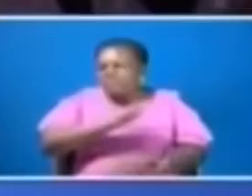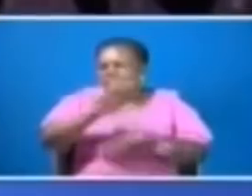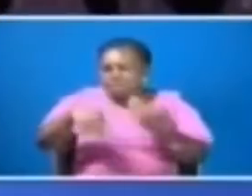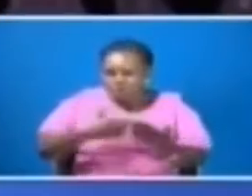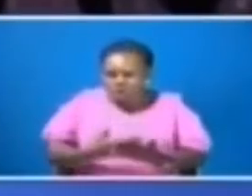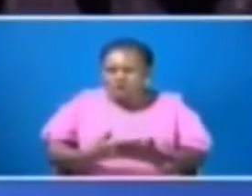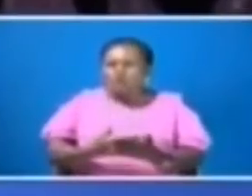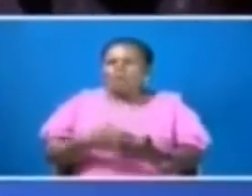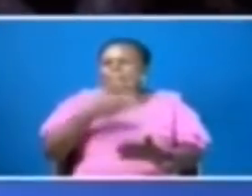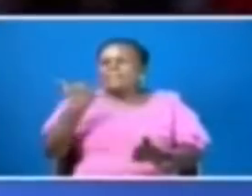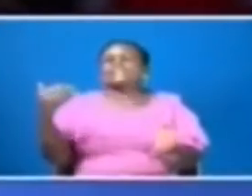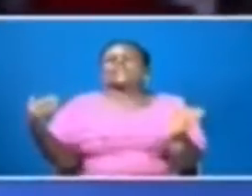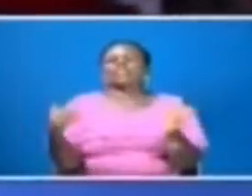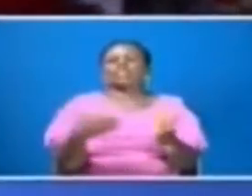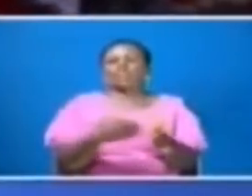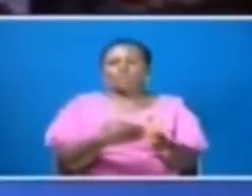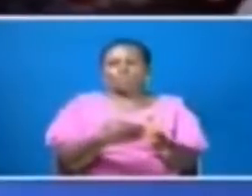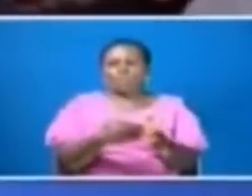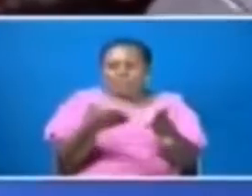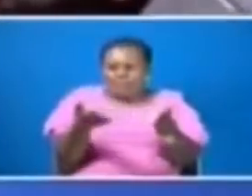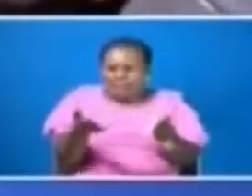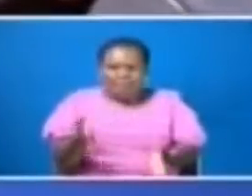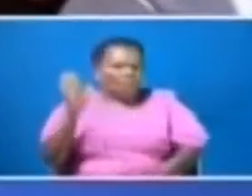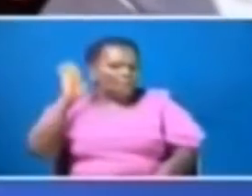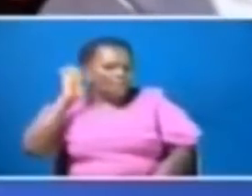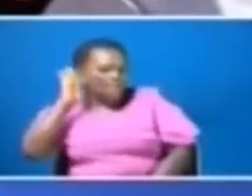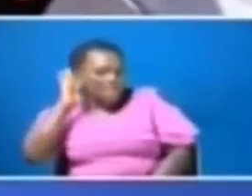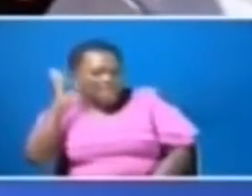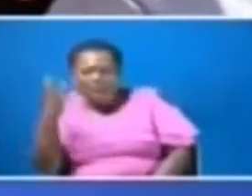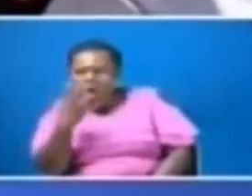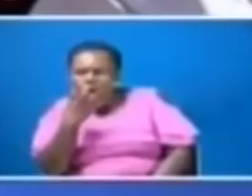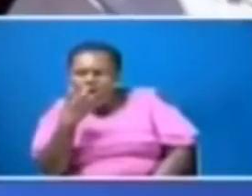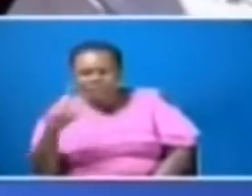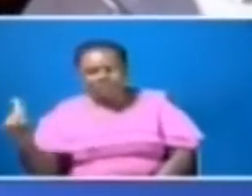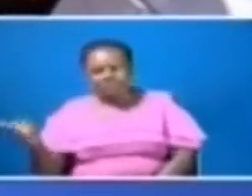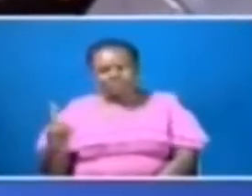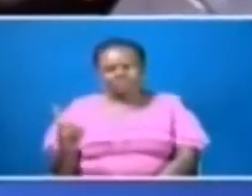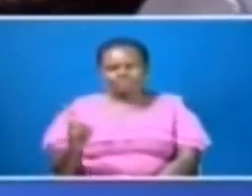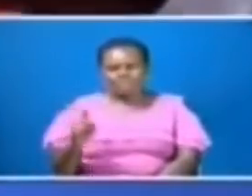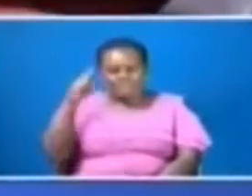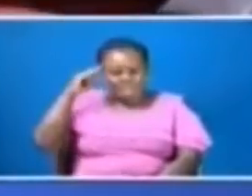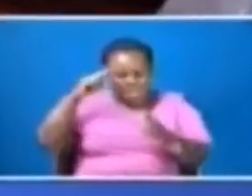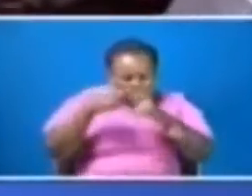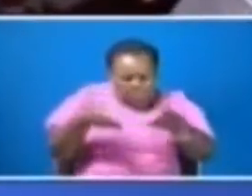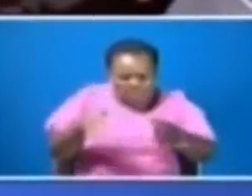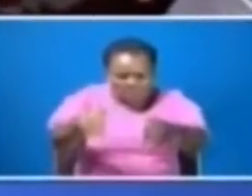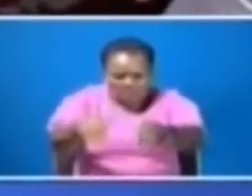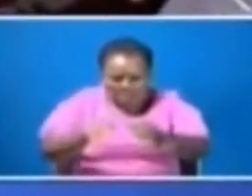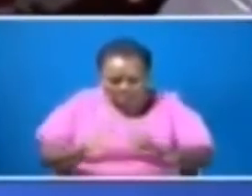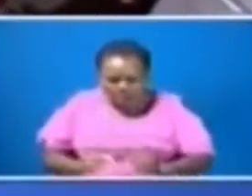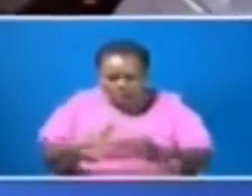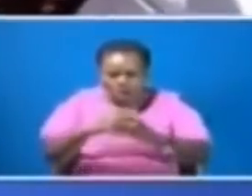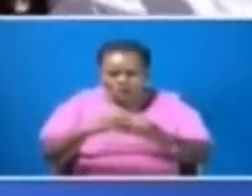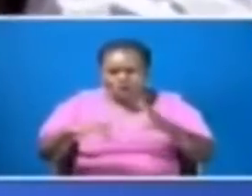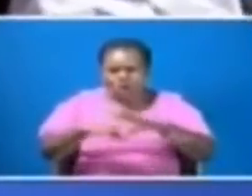Kwa heshima zote mahali ulipofikia, hatuko hapa kusikia maswala ya chama cha ODM, tuko hapa kwa mazishi